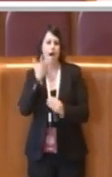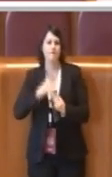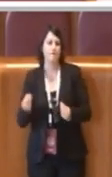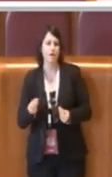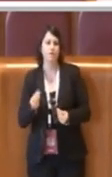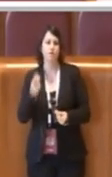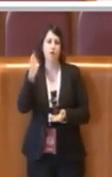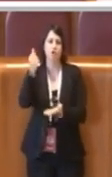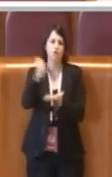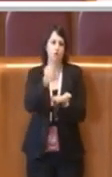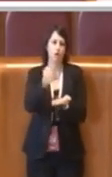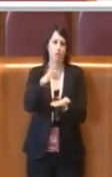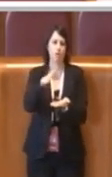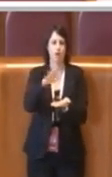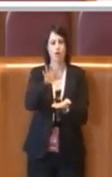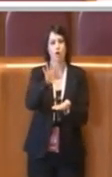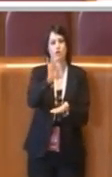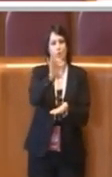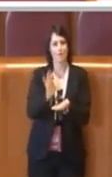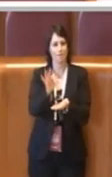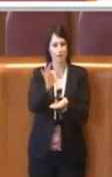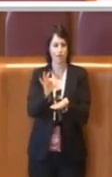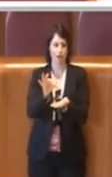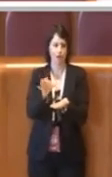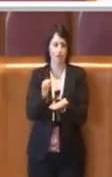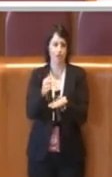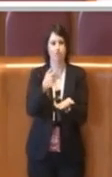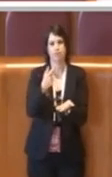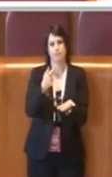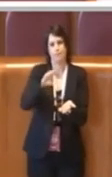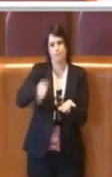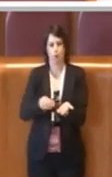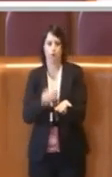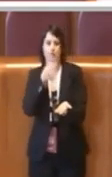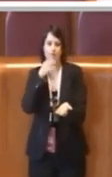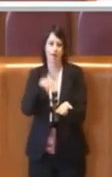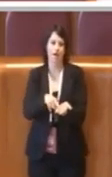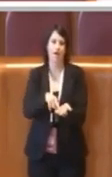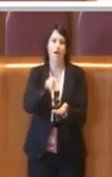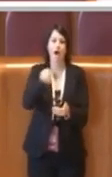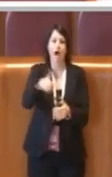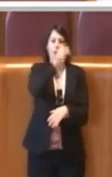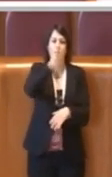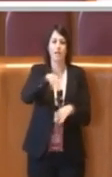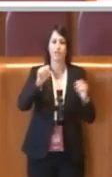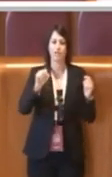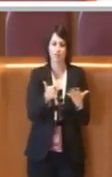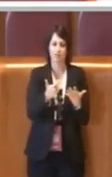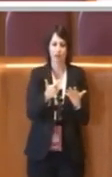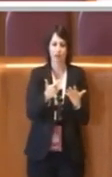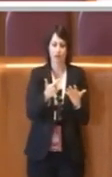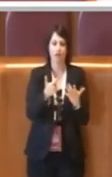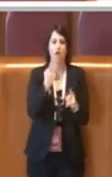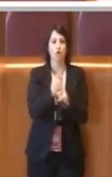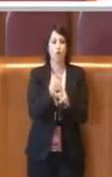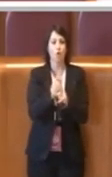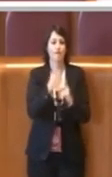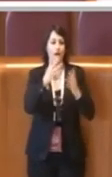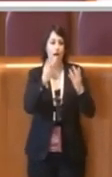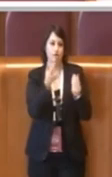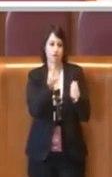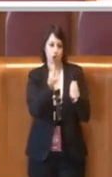pari a circa il 50 per cento che portò a dicembre 2017 l'abbattimento a modificare l'abbattimento su